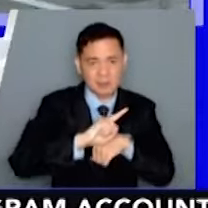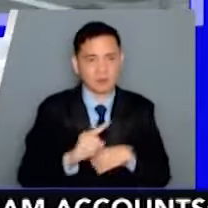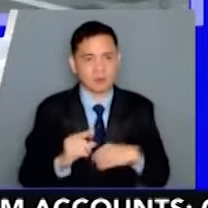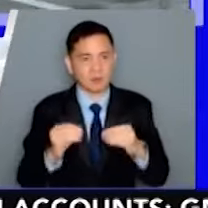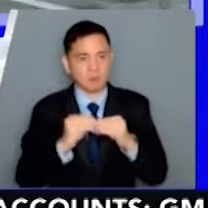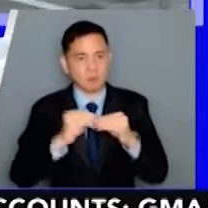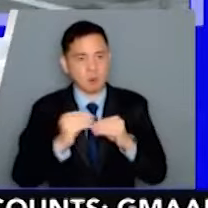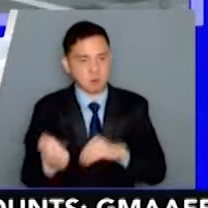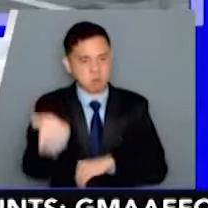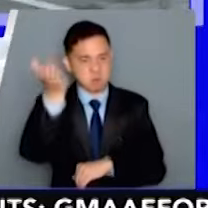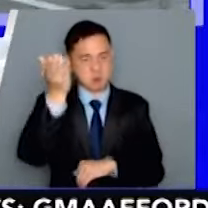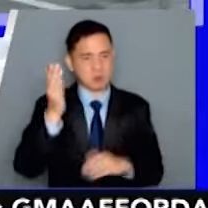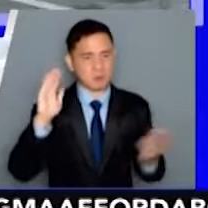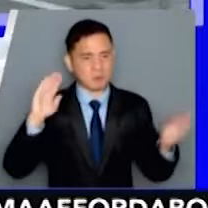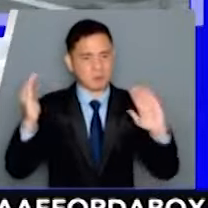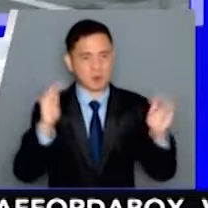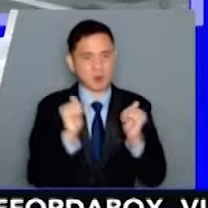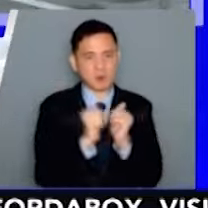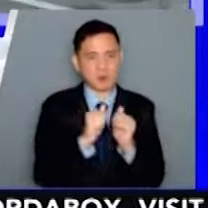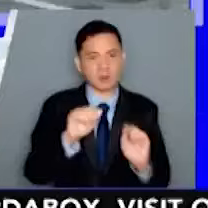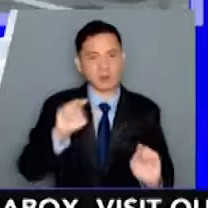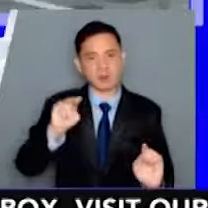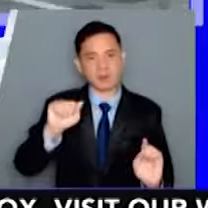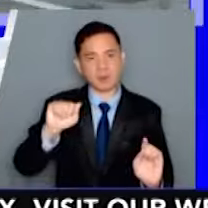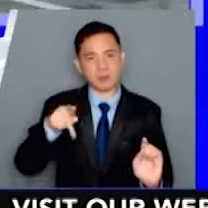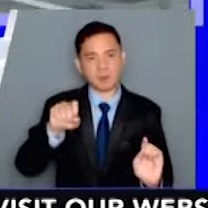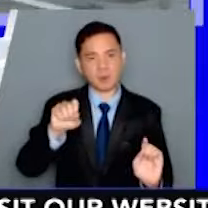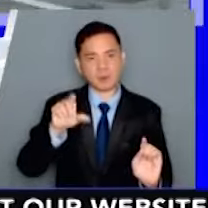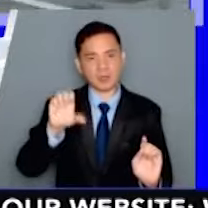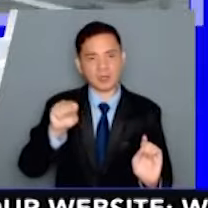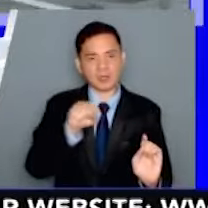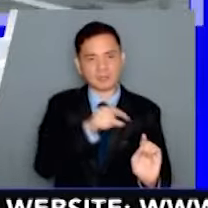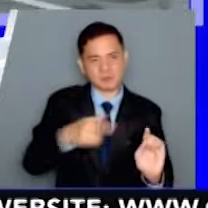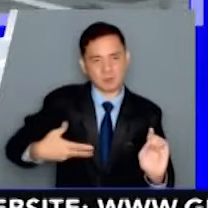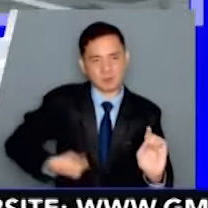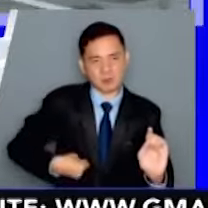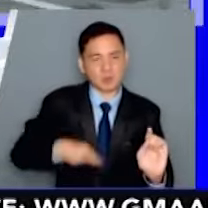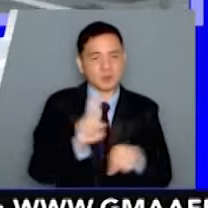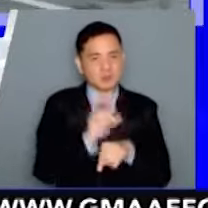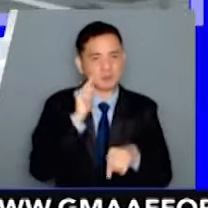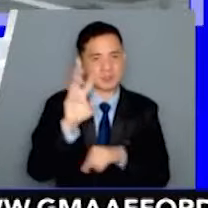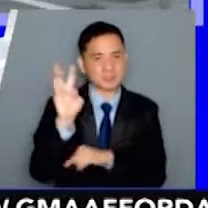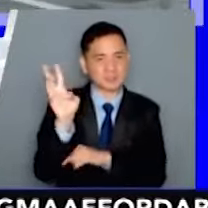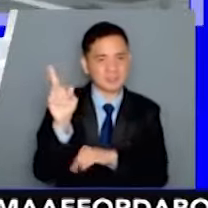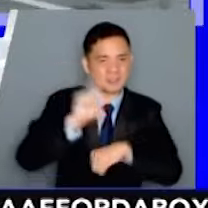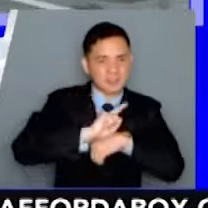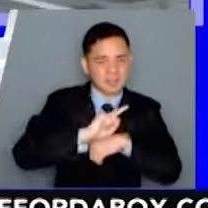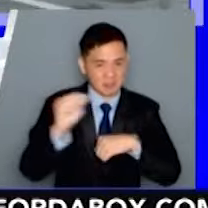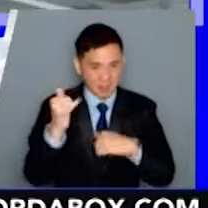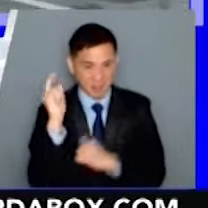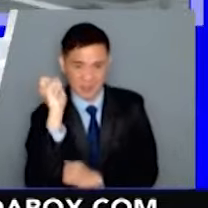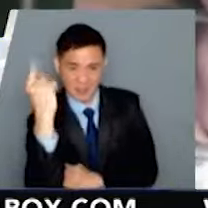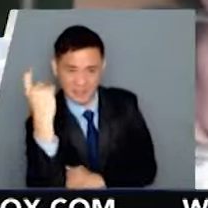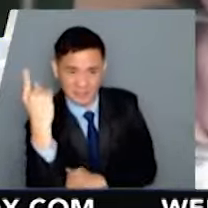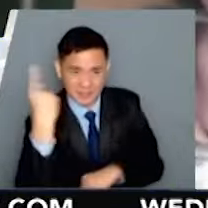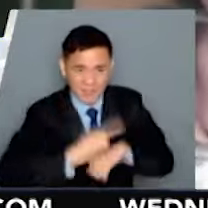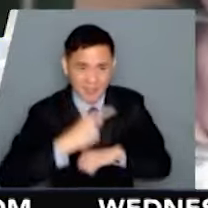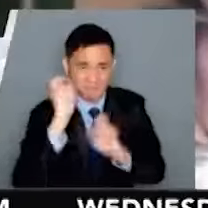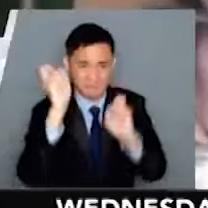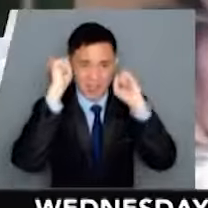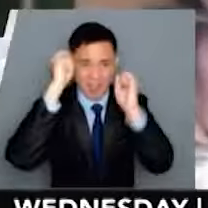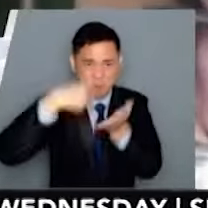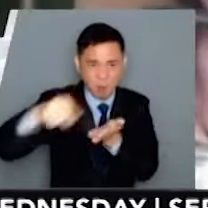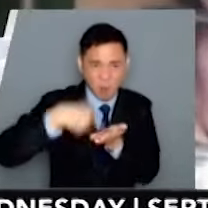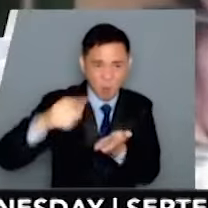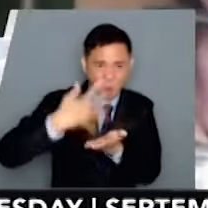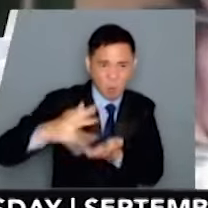ng Napoles Fund na gamit ng 60 days. Ito po, 11 days lang. And ngayon,